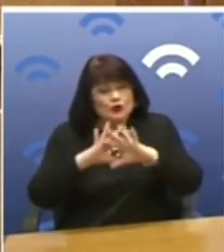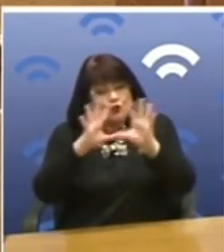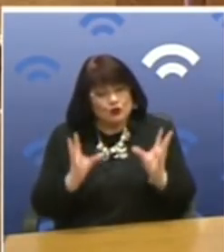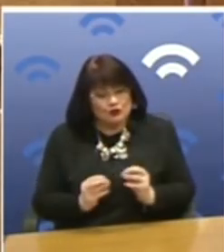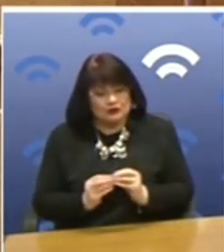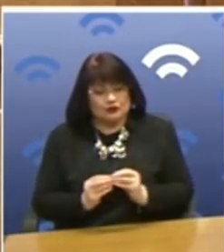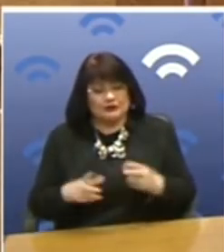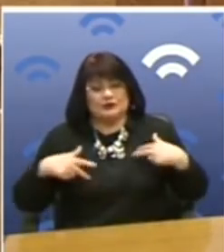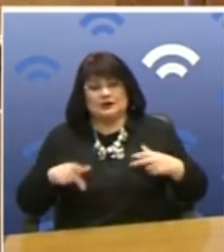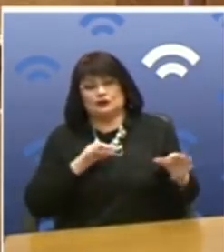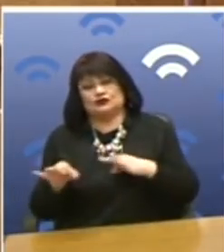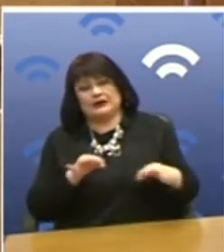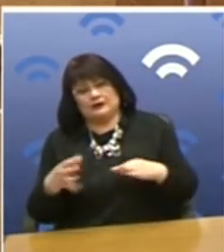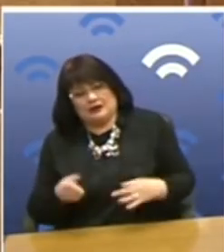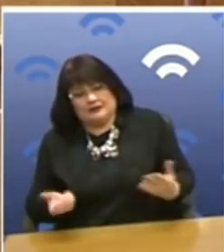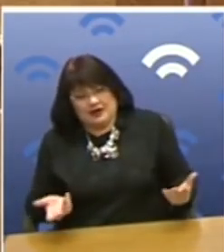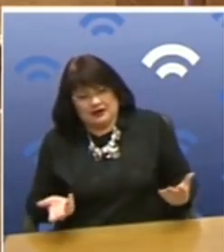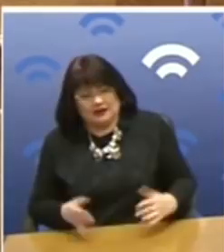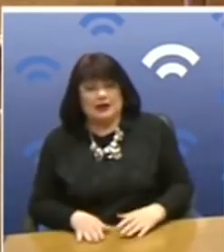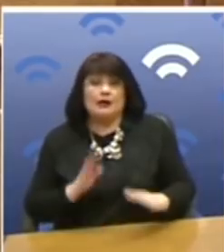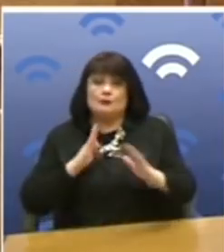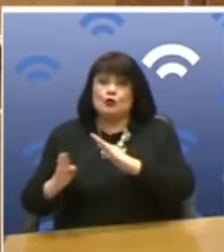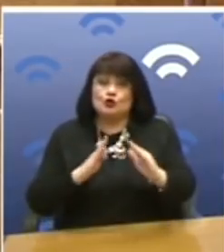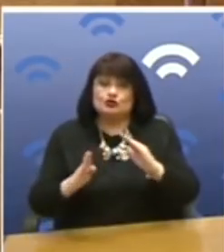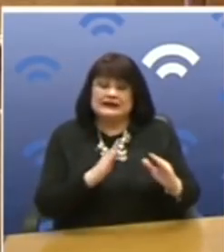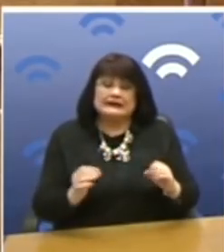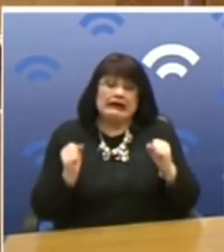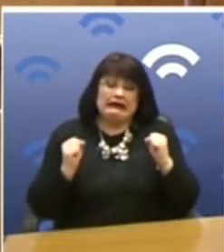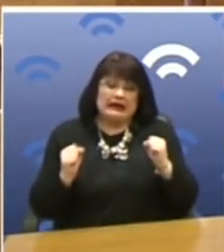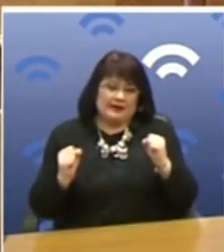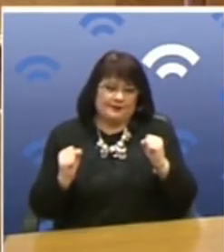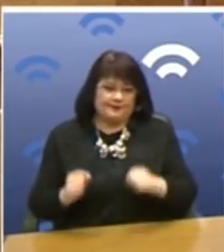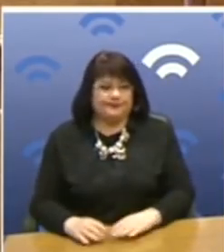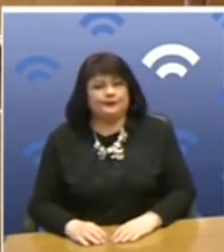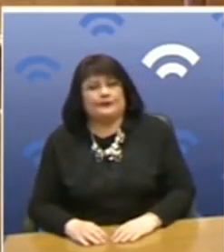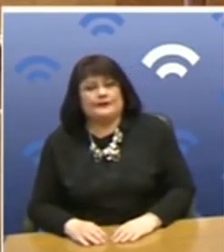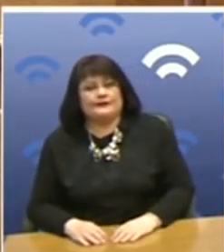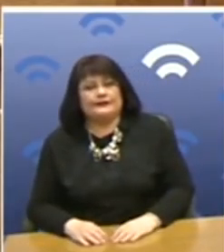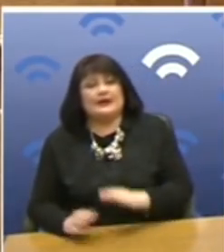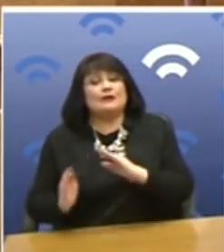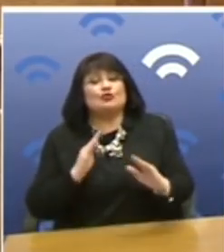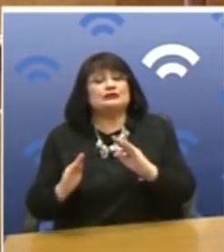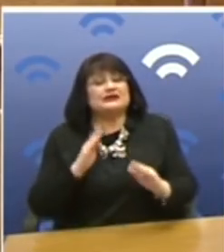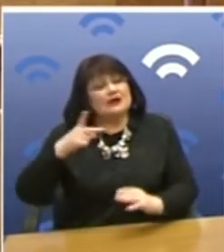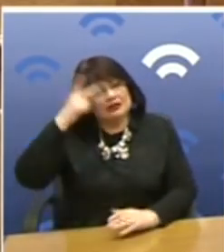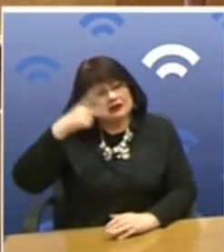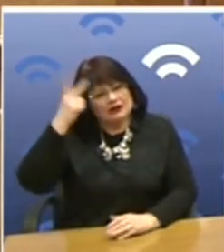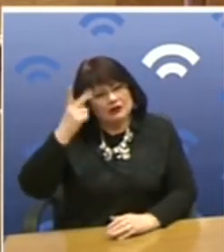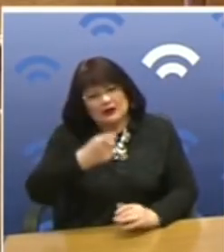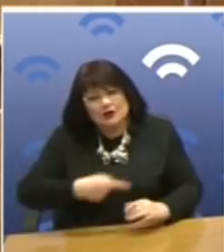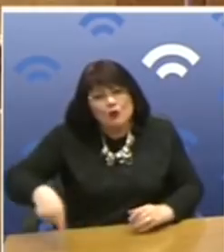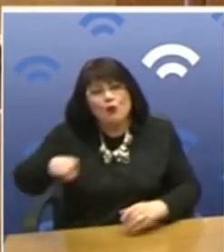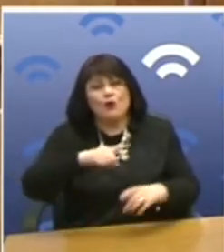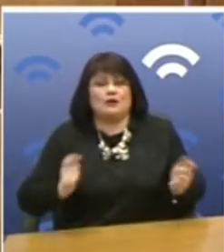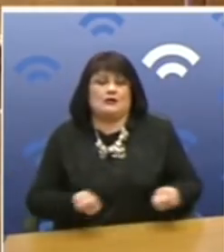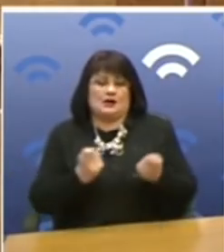ολοκληρωμένο κρατικό σχέδιο προστασίας της υγείας, προστασίας των δικαιωμάτων όλων των